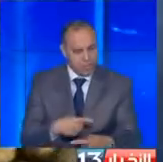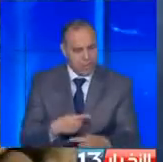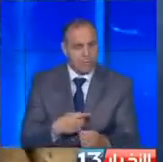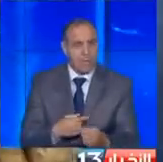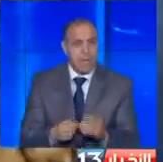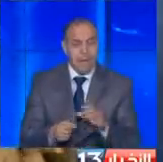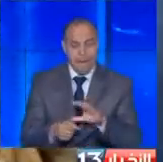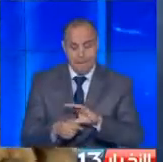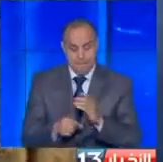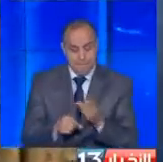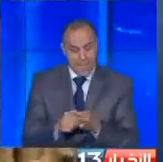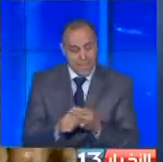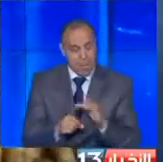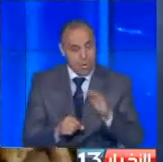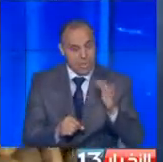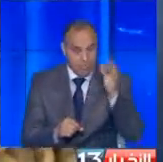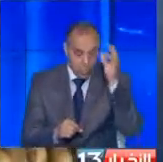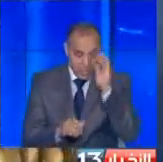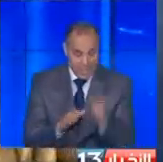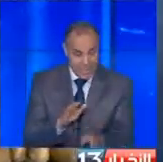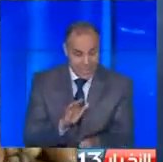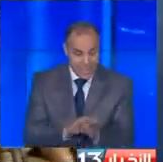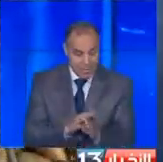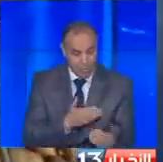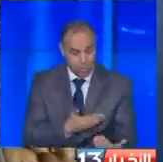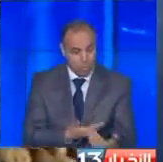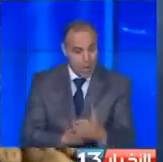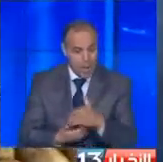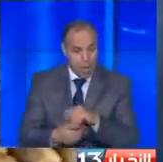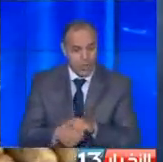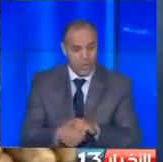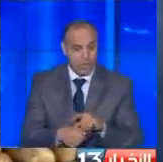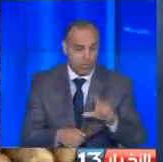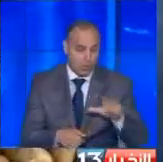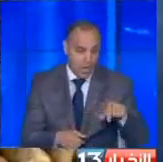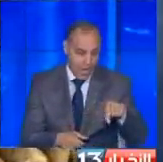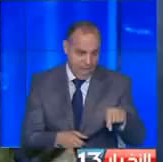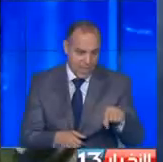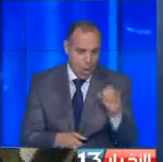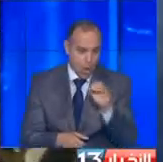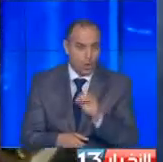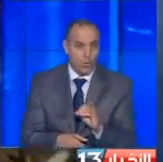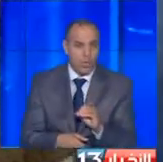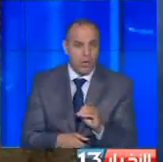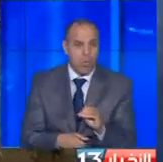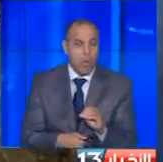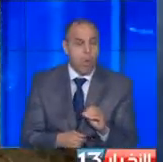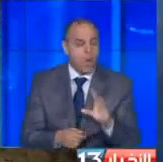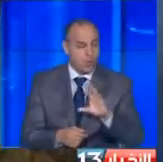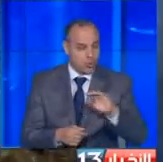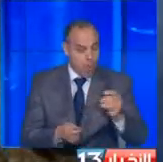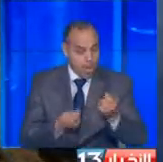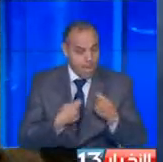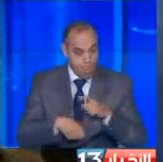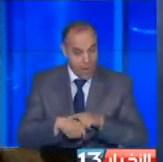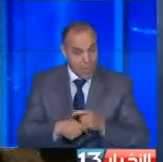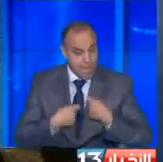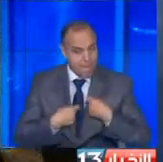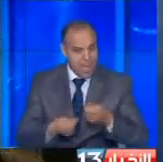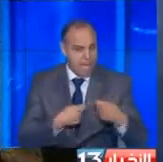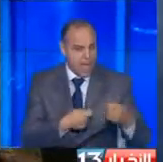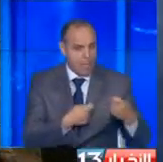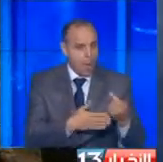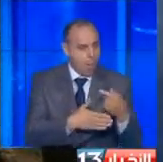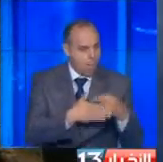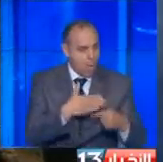بطاطا المرتفعات التونسية التي انطلق تجميعها مع بداية الشهر الحالي قد تسهم في تزويد السوق في هذه الفترة التي تشهد